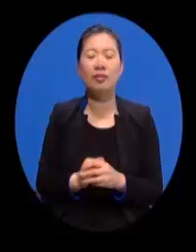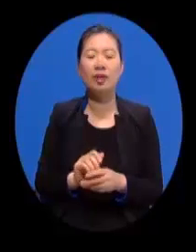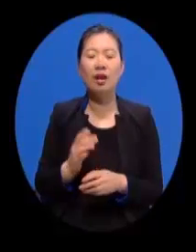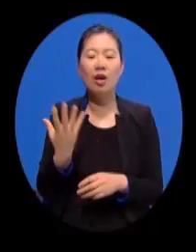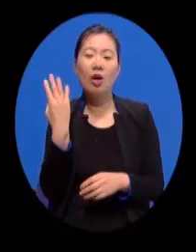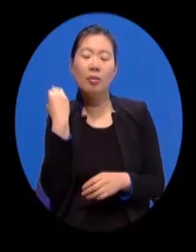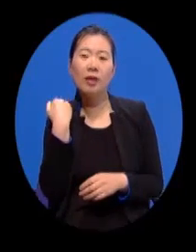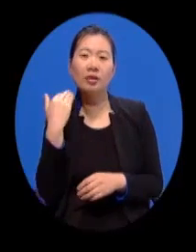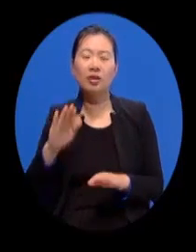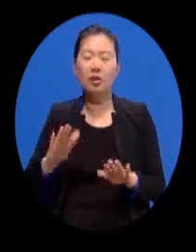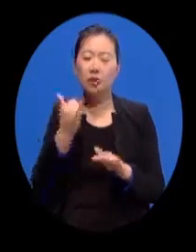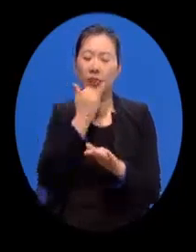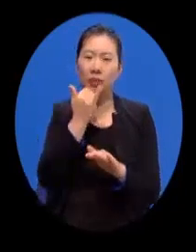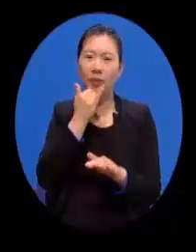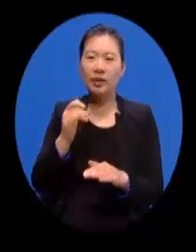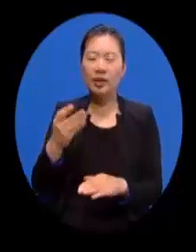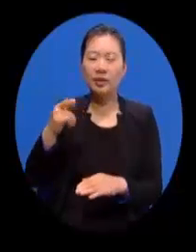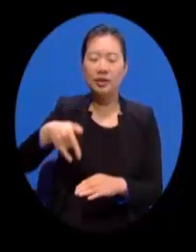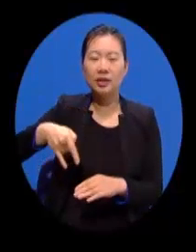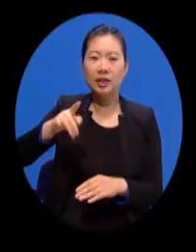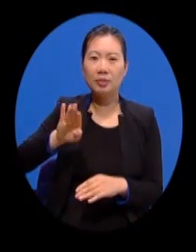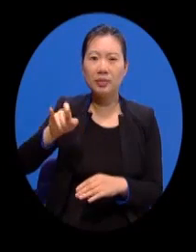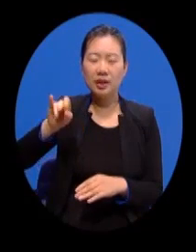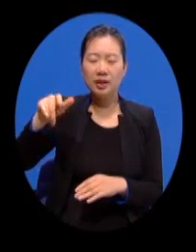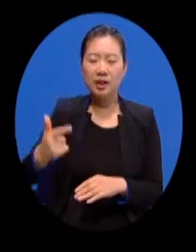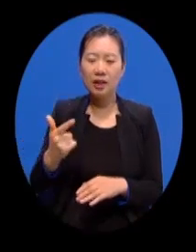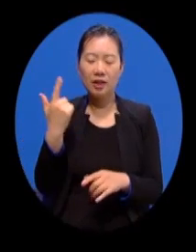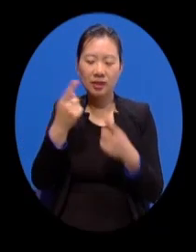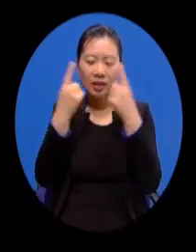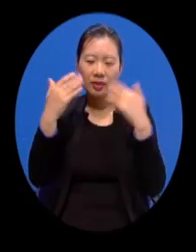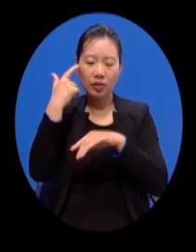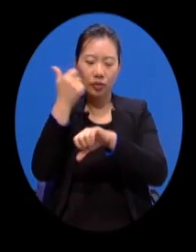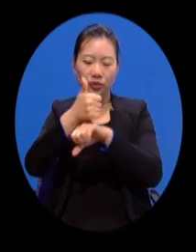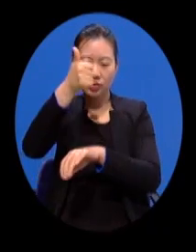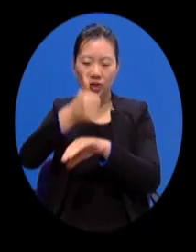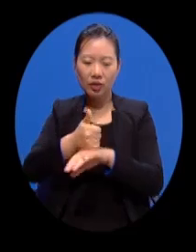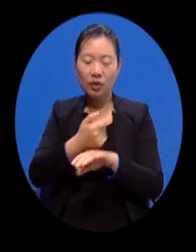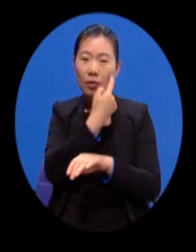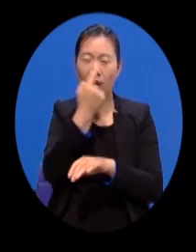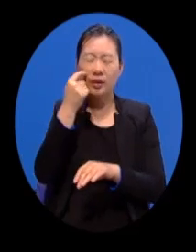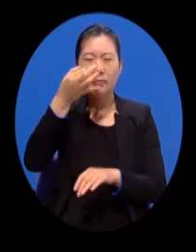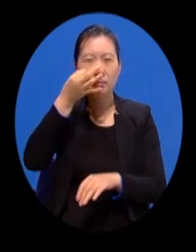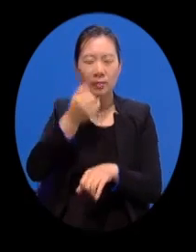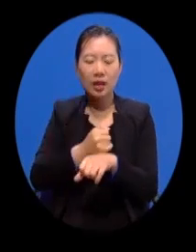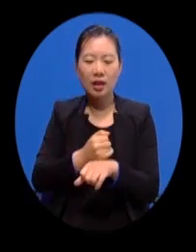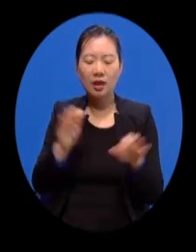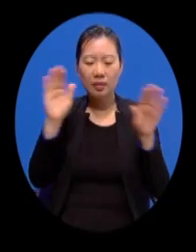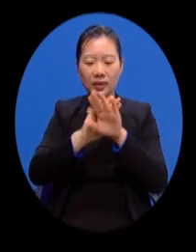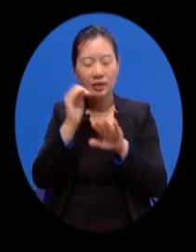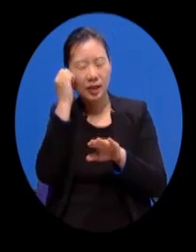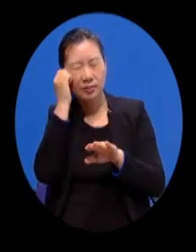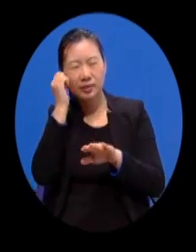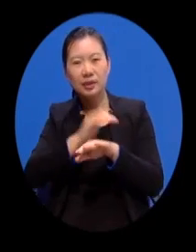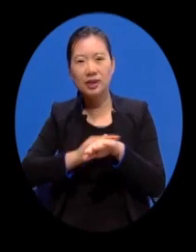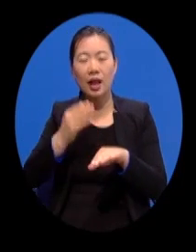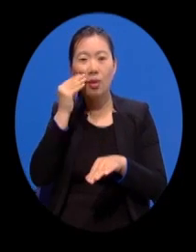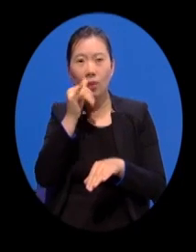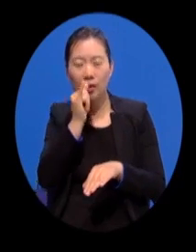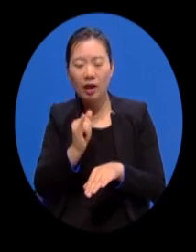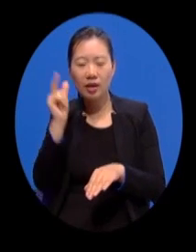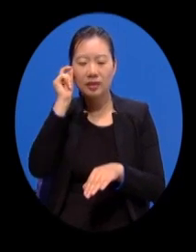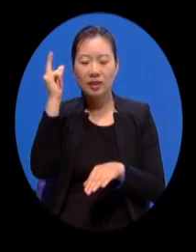이는 얼마 전 독일 튜빙겐 대학의 연구 결과에서도 확인됐습니다. 밤에 잠을 잘 자는 아이일수록